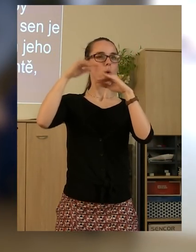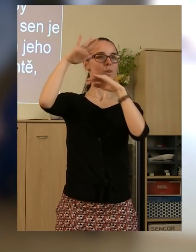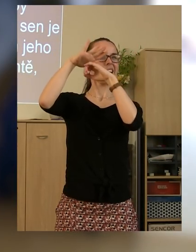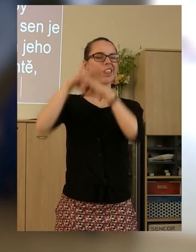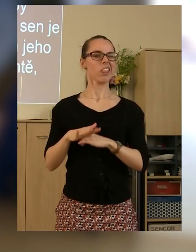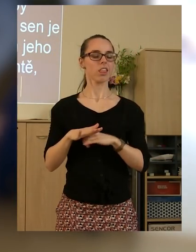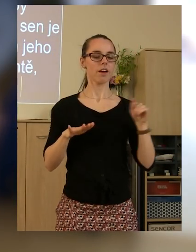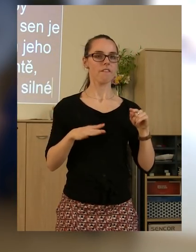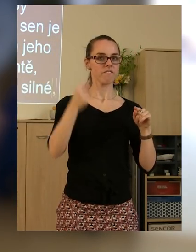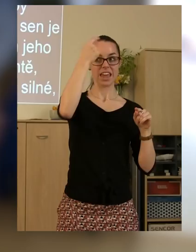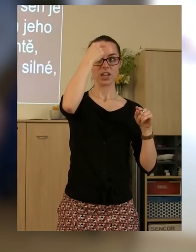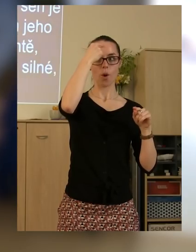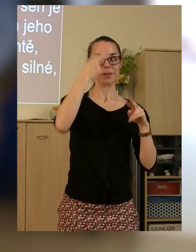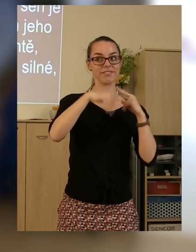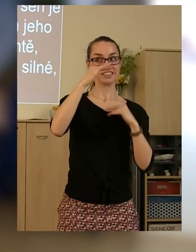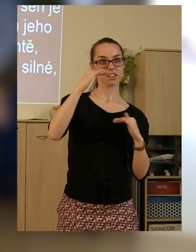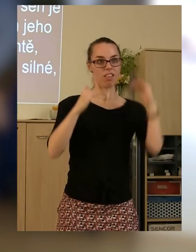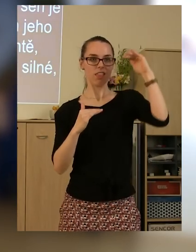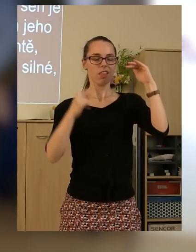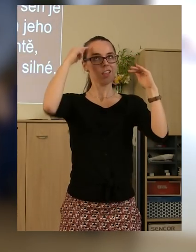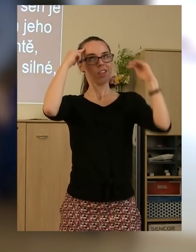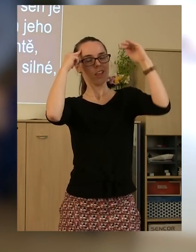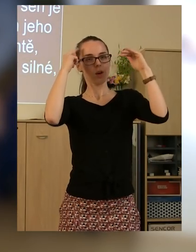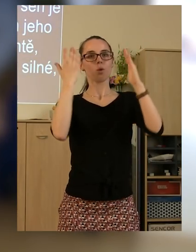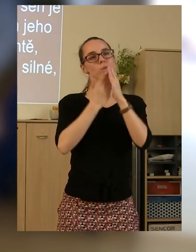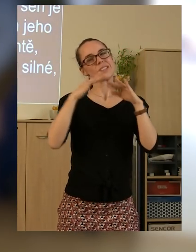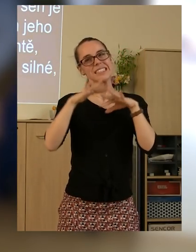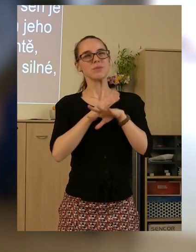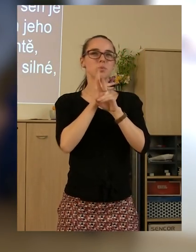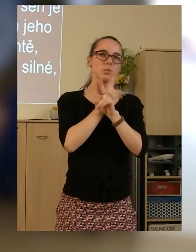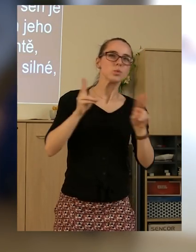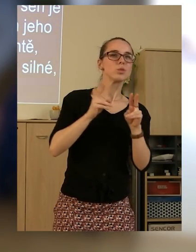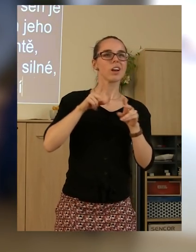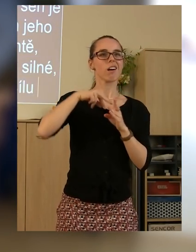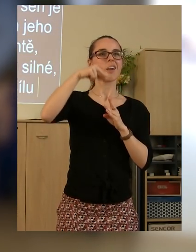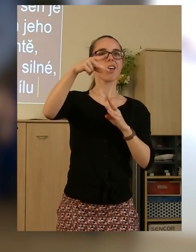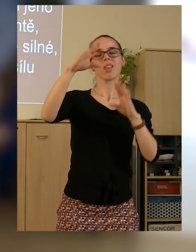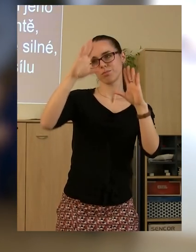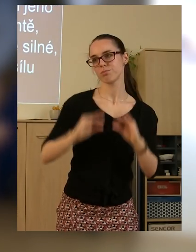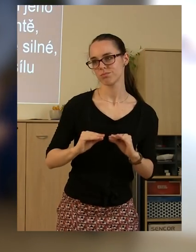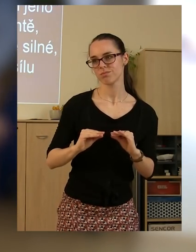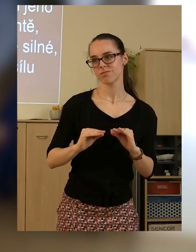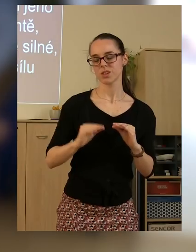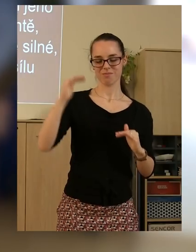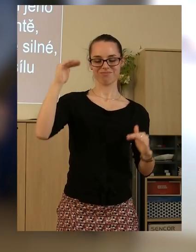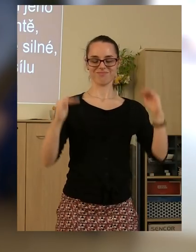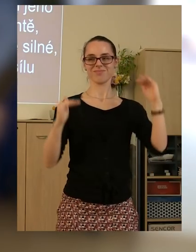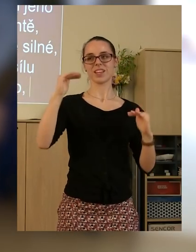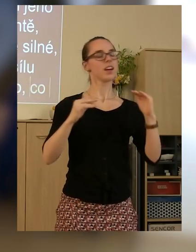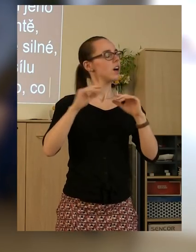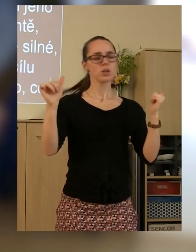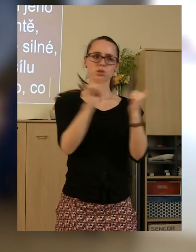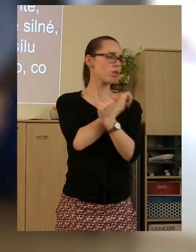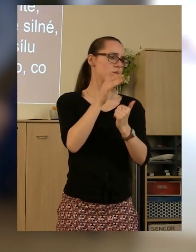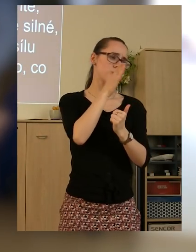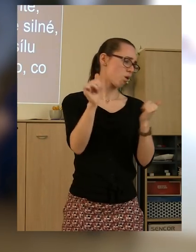že může vyvážet sílu toho, co jsem tady říkal. Jo? Toho, co říká ta duše. Protože, znovu to zdůrazním,